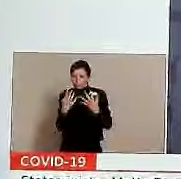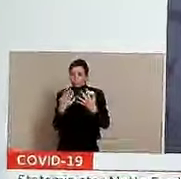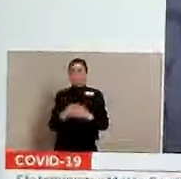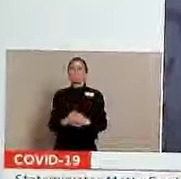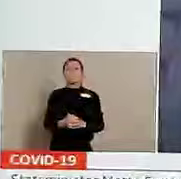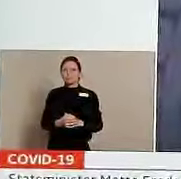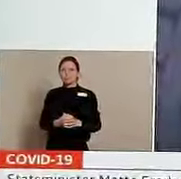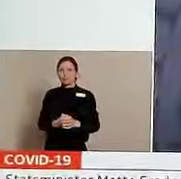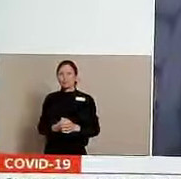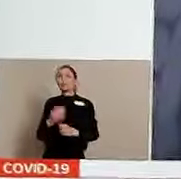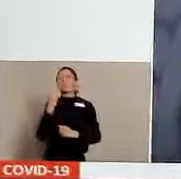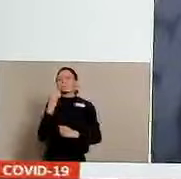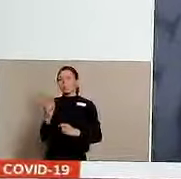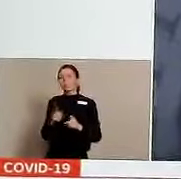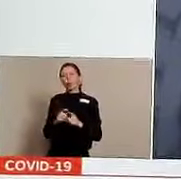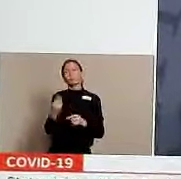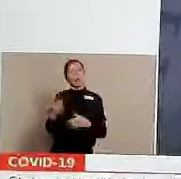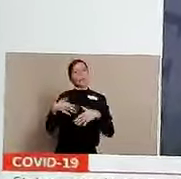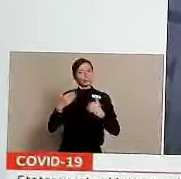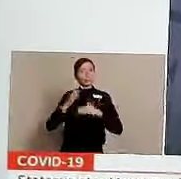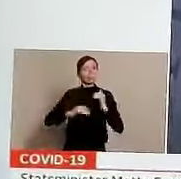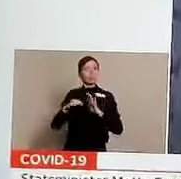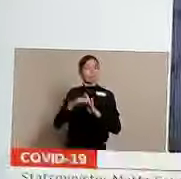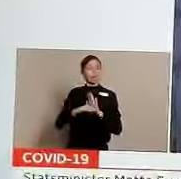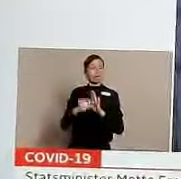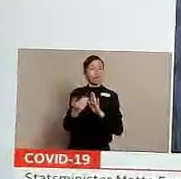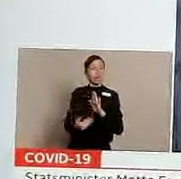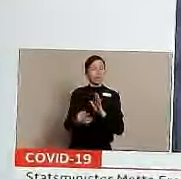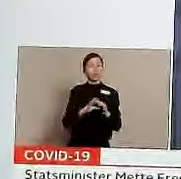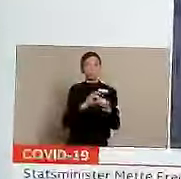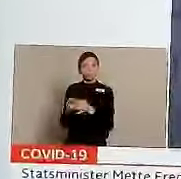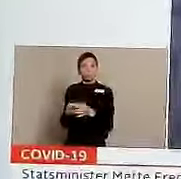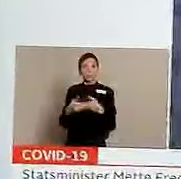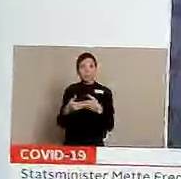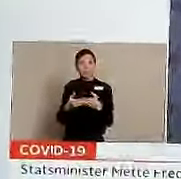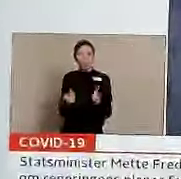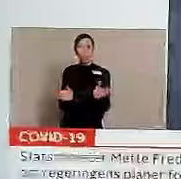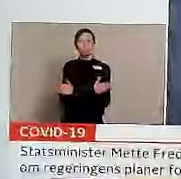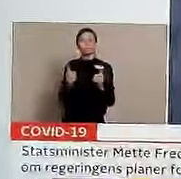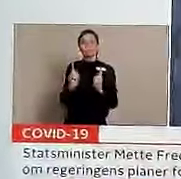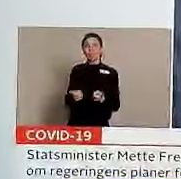العدوى هي التي تحكم بتكاثر الإصابات في الدنمارك.